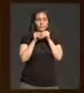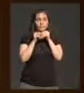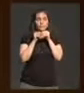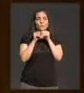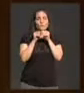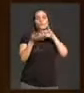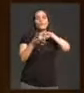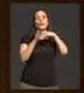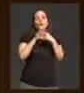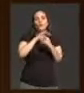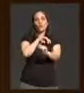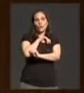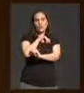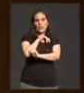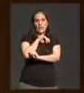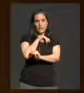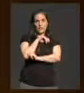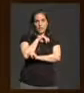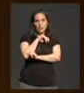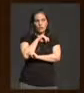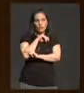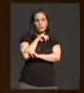lantzeari dagokion atala azpimarratuko da.